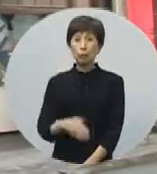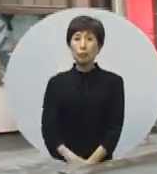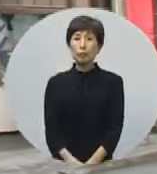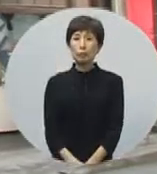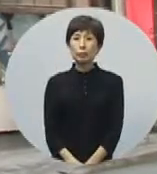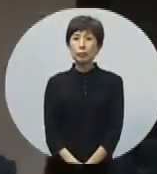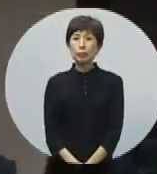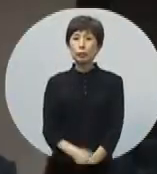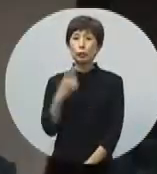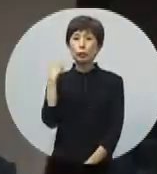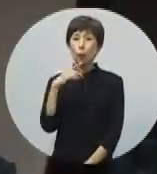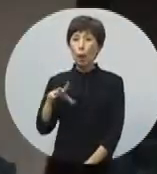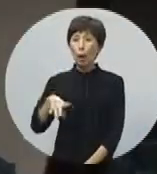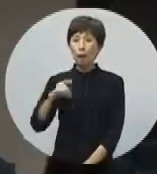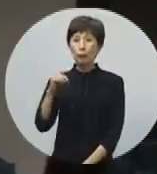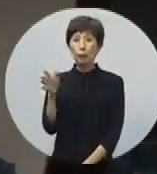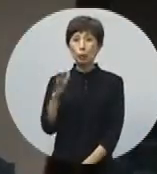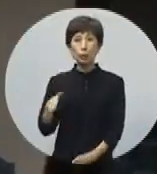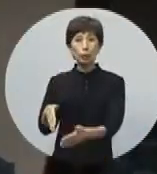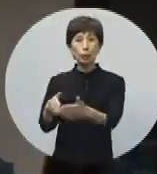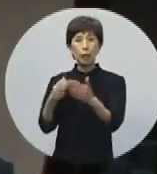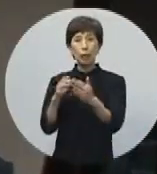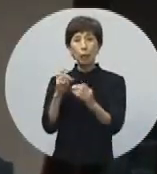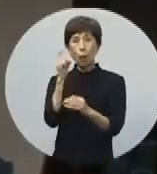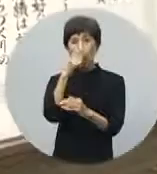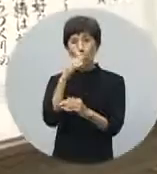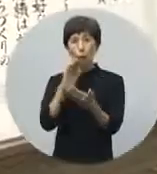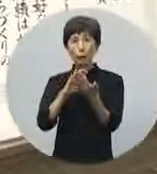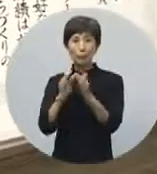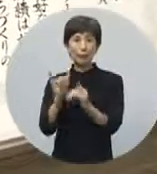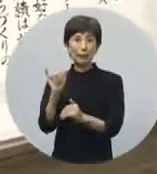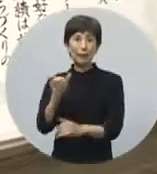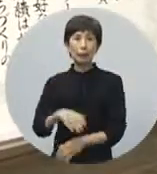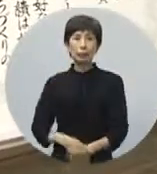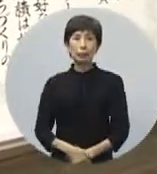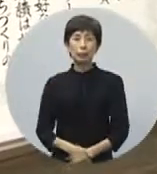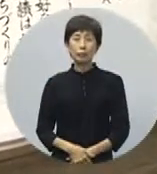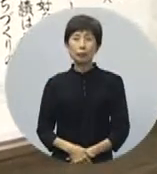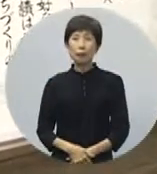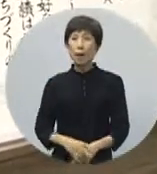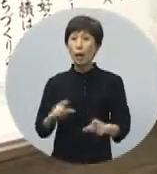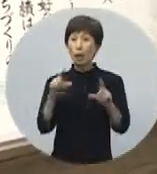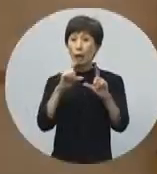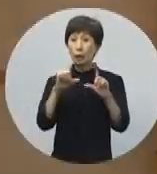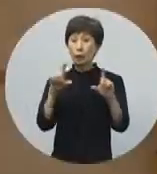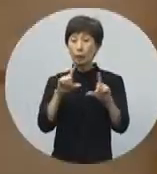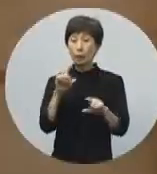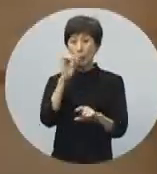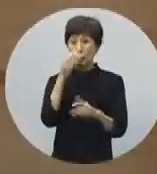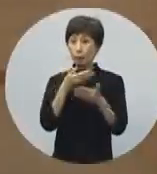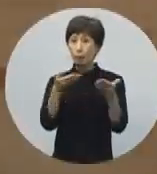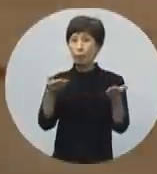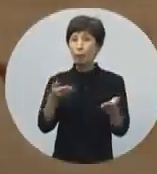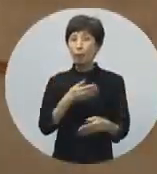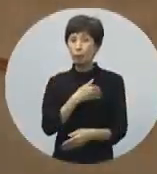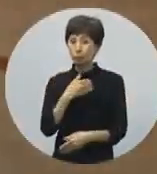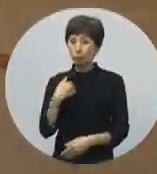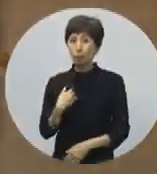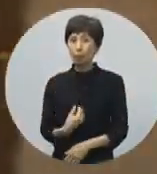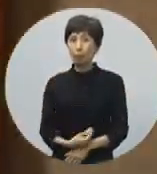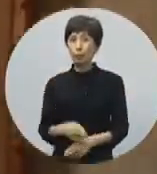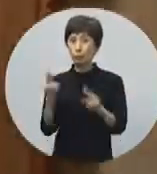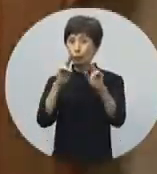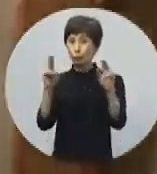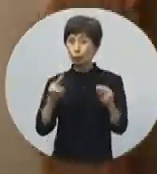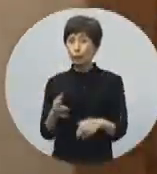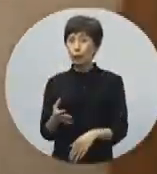リーは昭和初期に建てられた古い町屋。こちらは一般開放されていますので、蔵などに興味のある